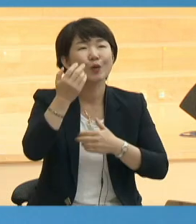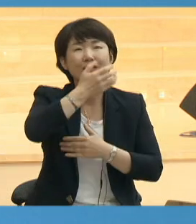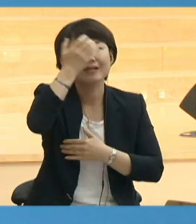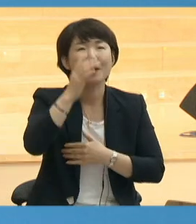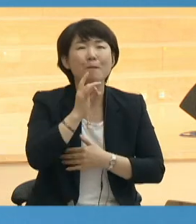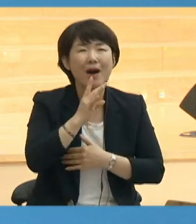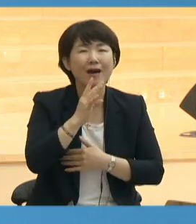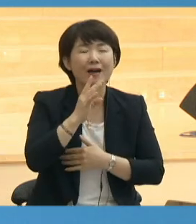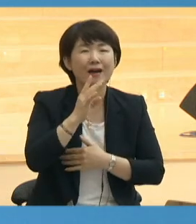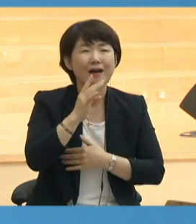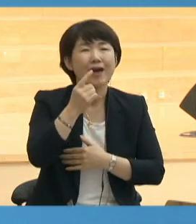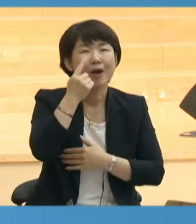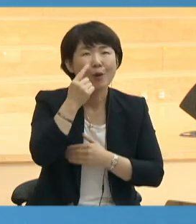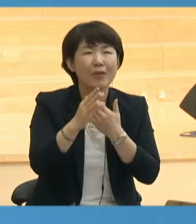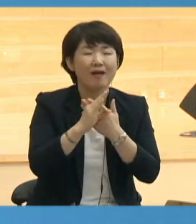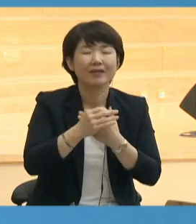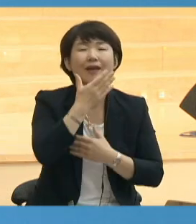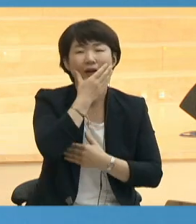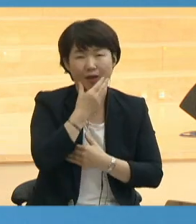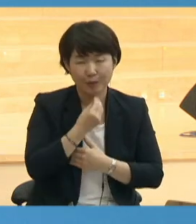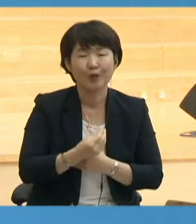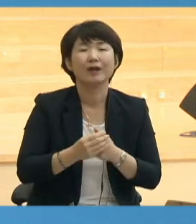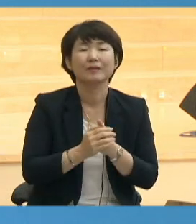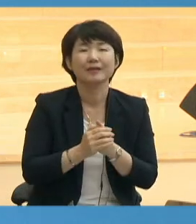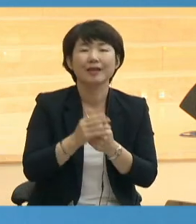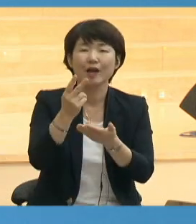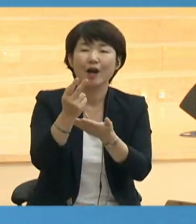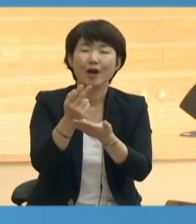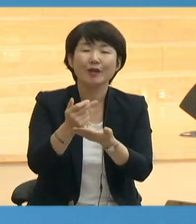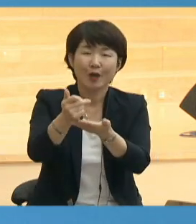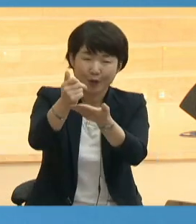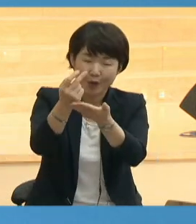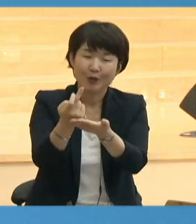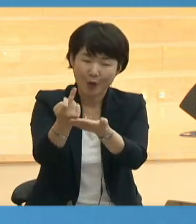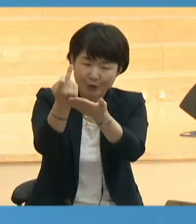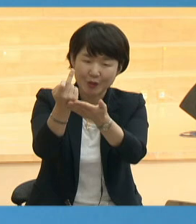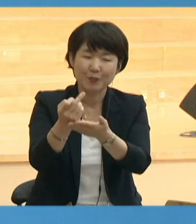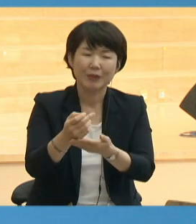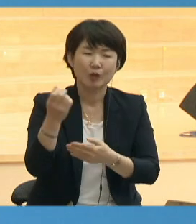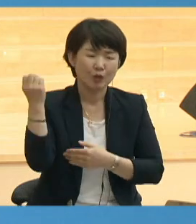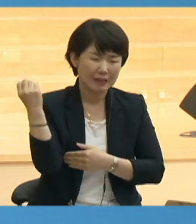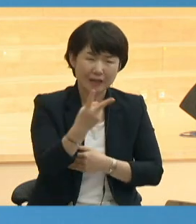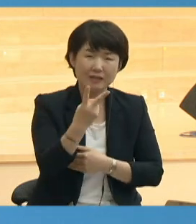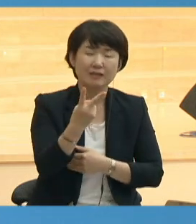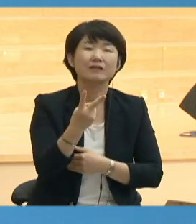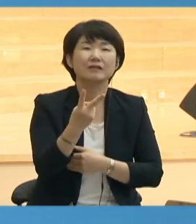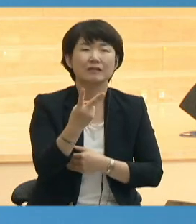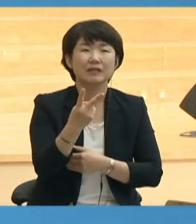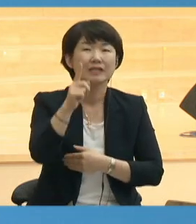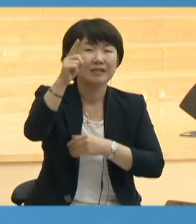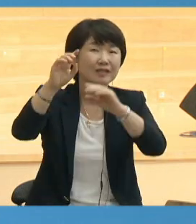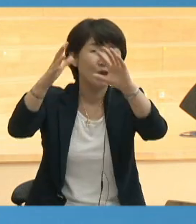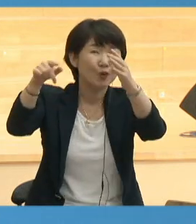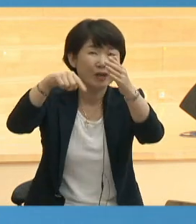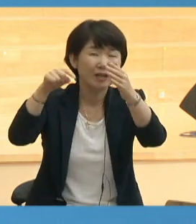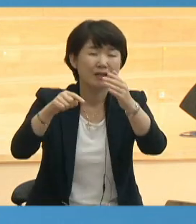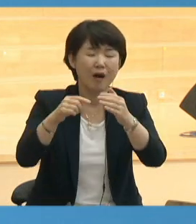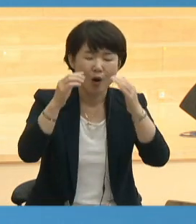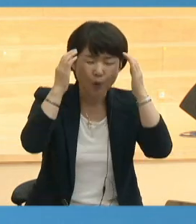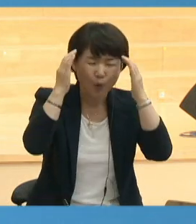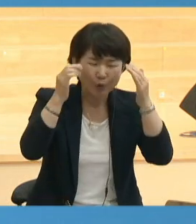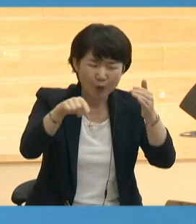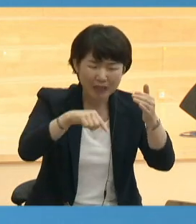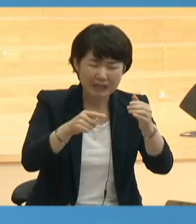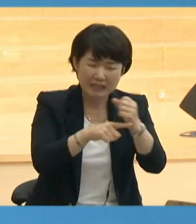만으로도 행복을 느낍니다 5평 님 그리고 다시는 거기서 고통에는 뜻이 있다